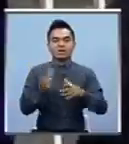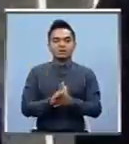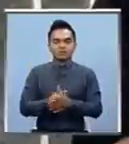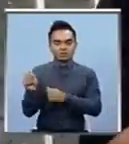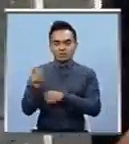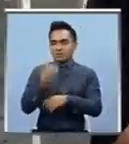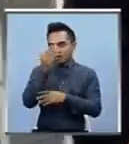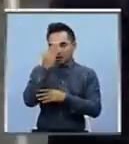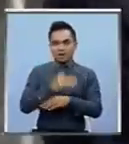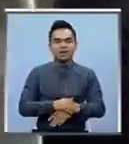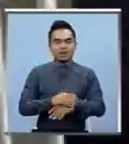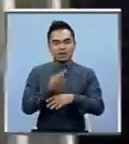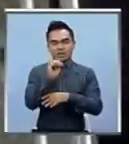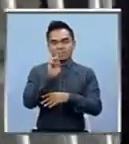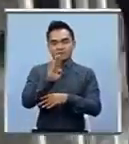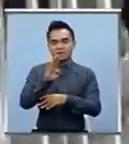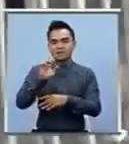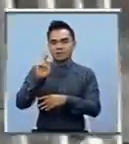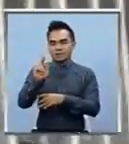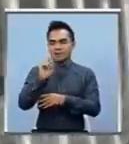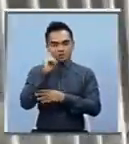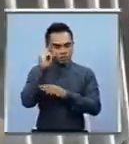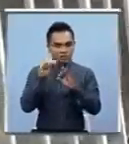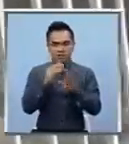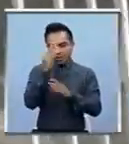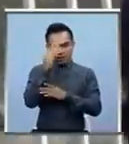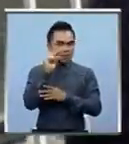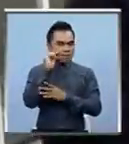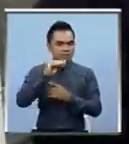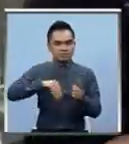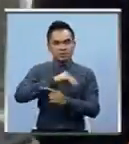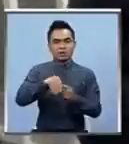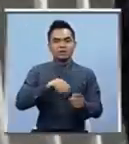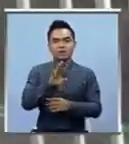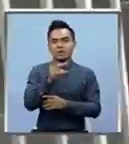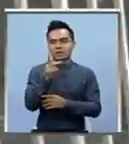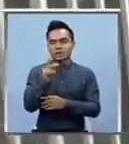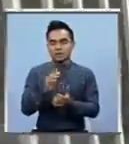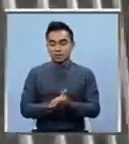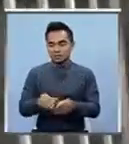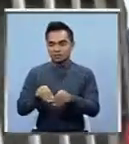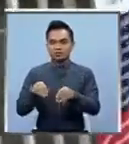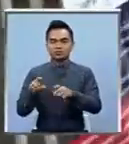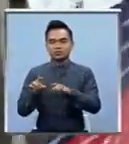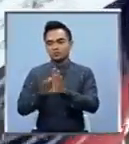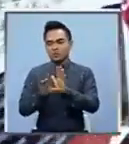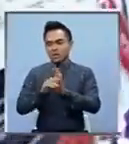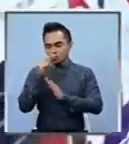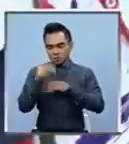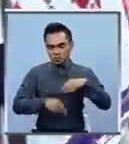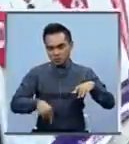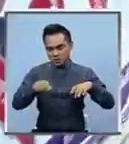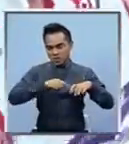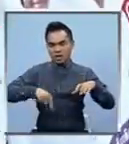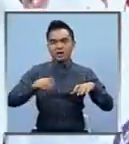พสินค้ามาบุญคลองตรงจุดนี้ไปจนถึงบริเวณหน้าหมู่บ้านเศรษฐกิจที่อยู่ไกลออกไปและคิวสุดท้ายนะครับก็คือคิวจากบริเวณหน้าห้